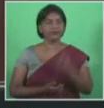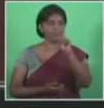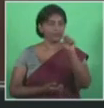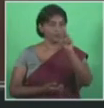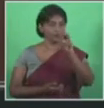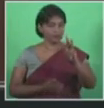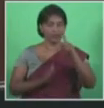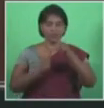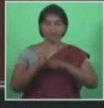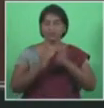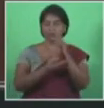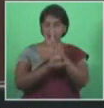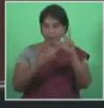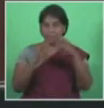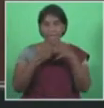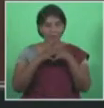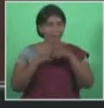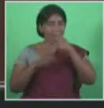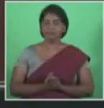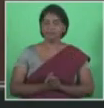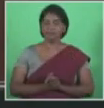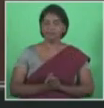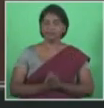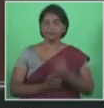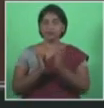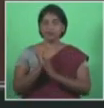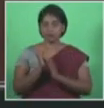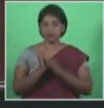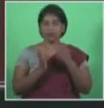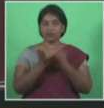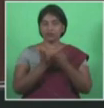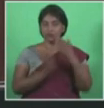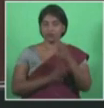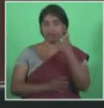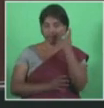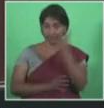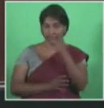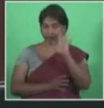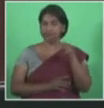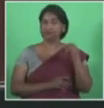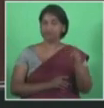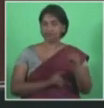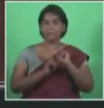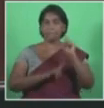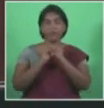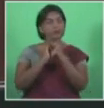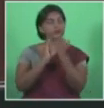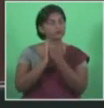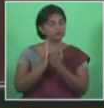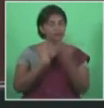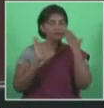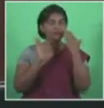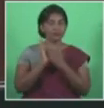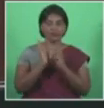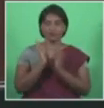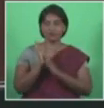23 ජනවාරි 18 වෙනි බදාදා එනම් අද දින අපරභාග එකට කාර්යක සභා කාමර දෙකෙහිදී පැවැත්වීම නියමිත තිබූ පාර්ලිමේන්තු කටයුතු පිළිබඳ